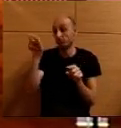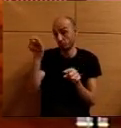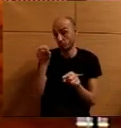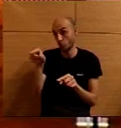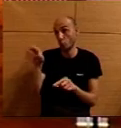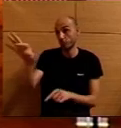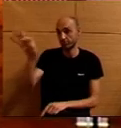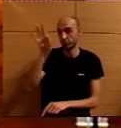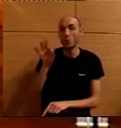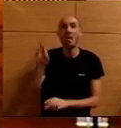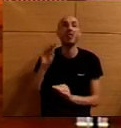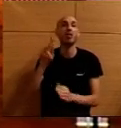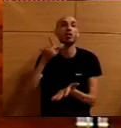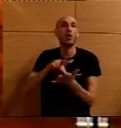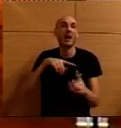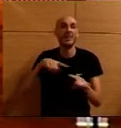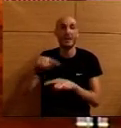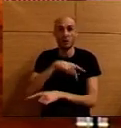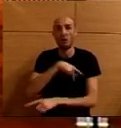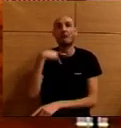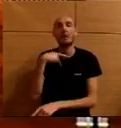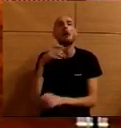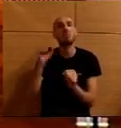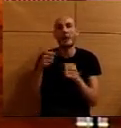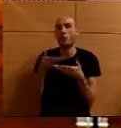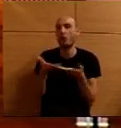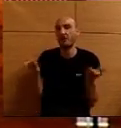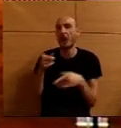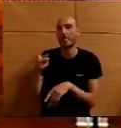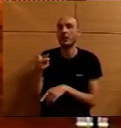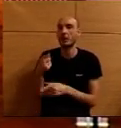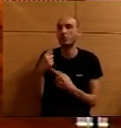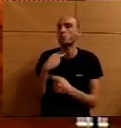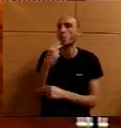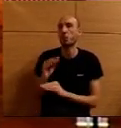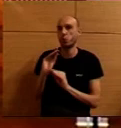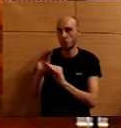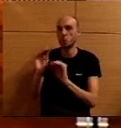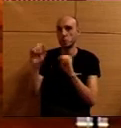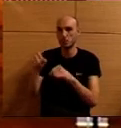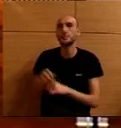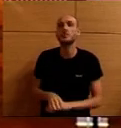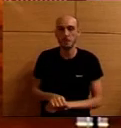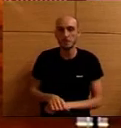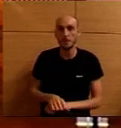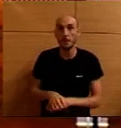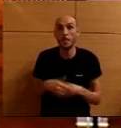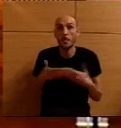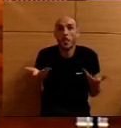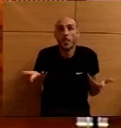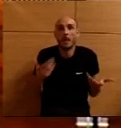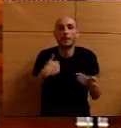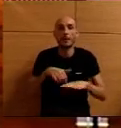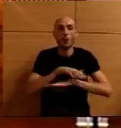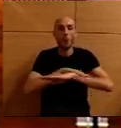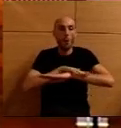coneix el tema i que hagin depositat en vostè la confiança de com se gestiona. Jo crec que és totalment lícit que des de l'equip de govern, almenys